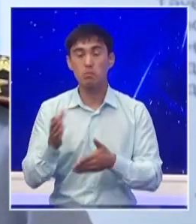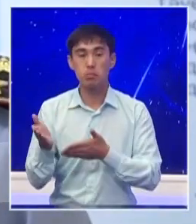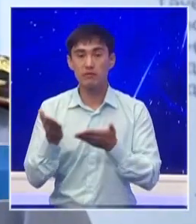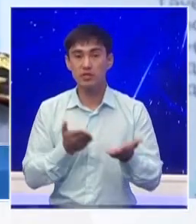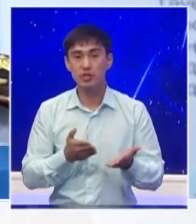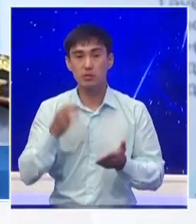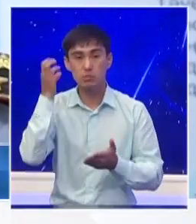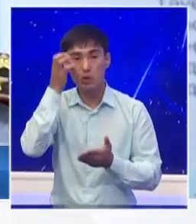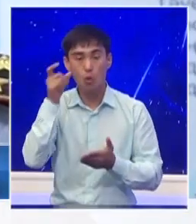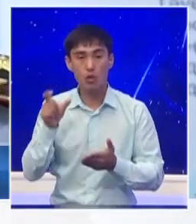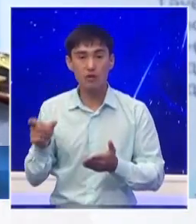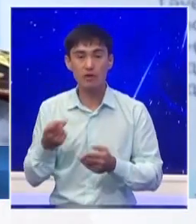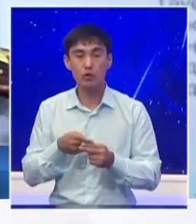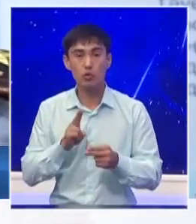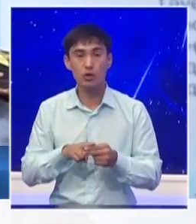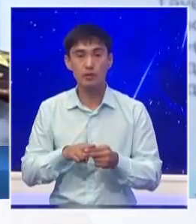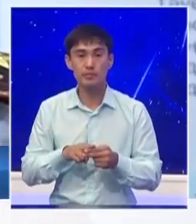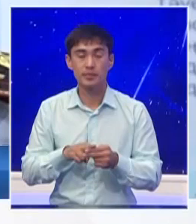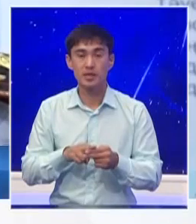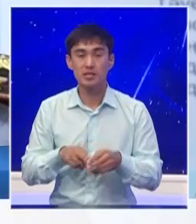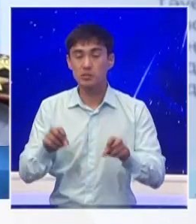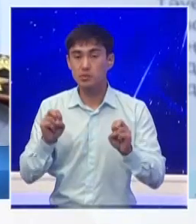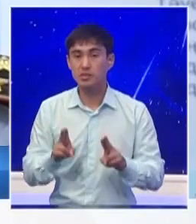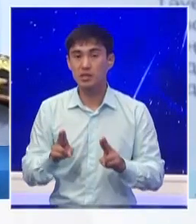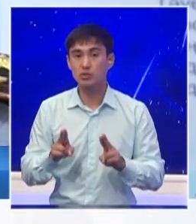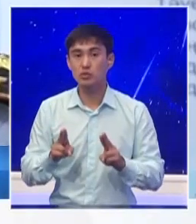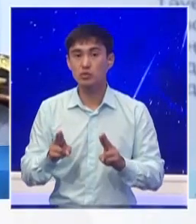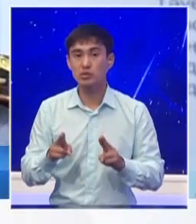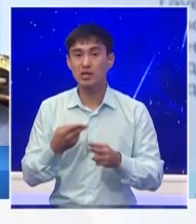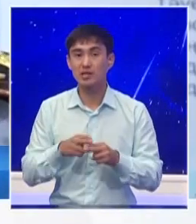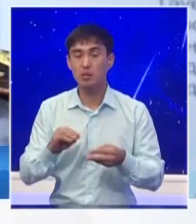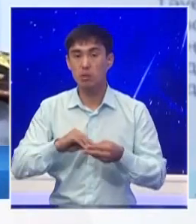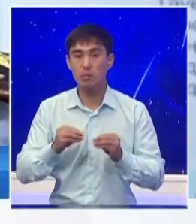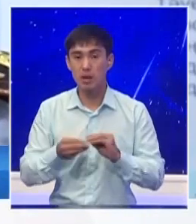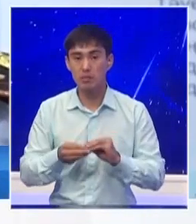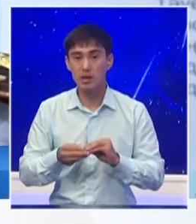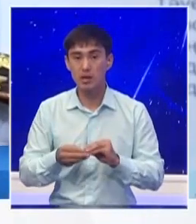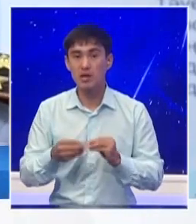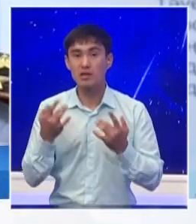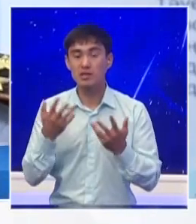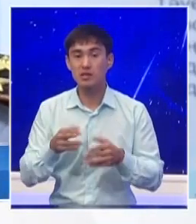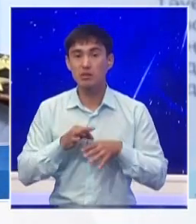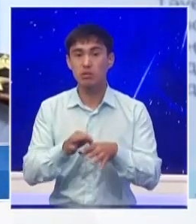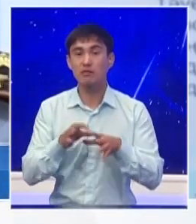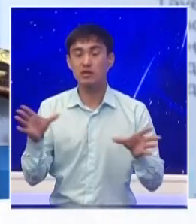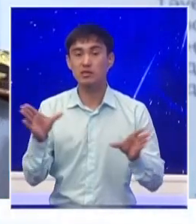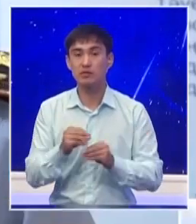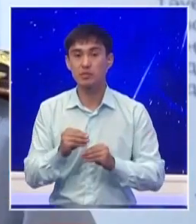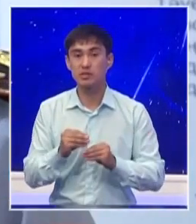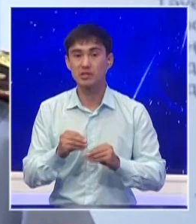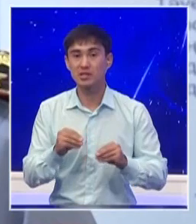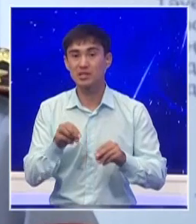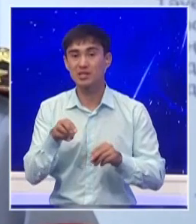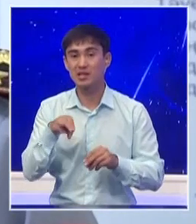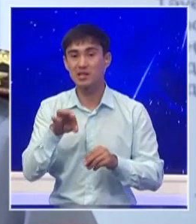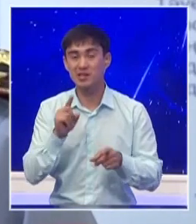привлечением психологов, которые специализируются на этой проблеме, несколько раз проводили совместные